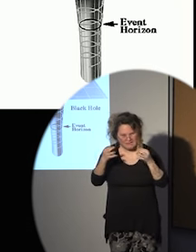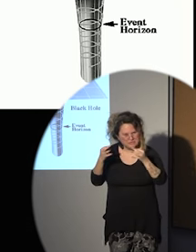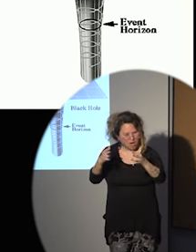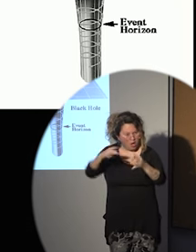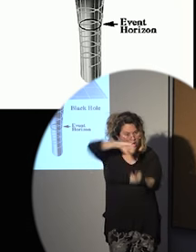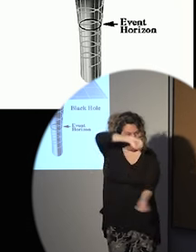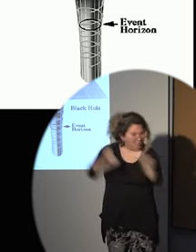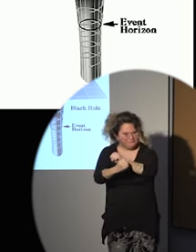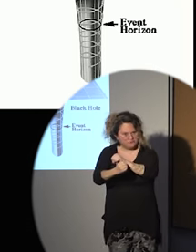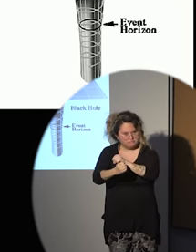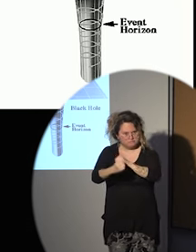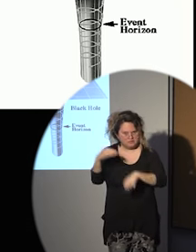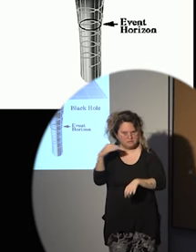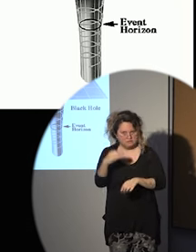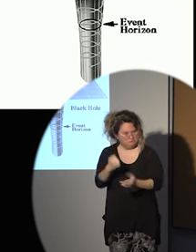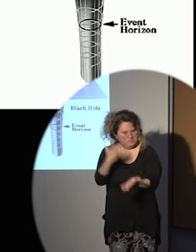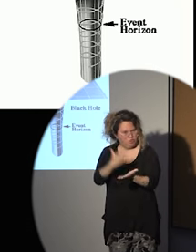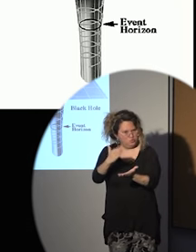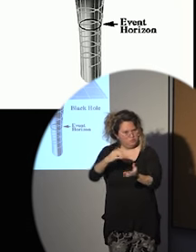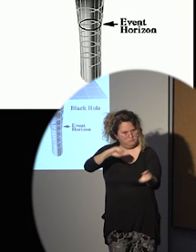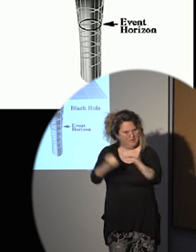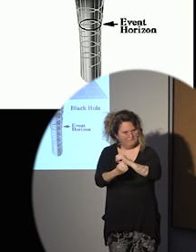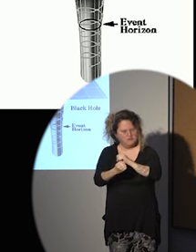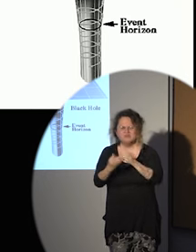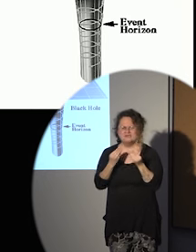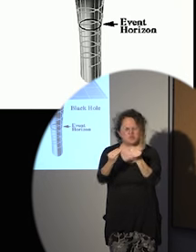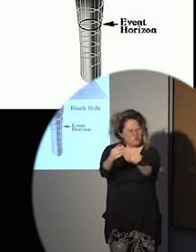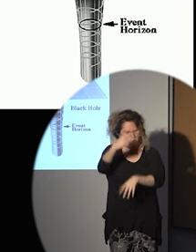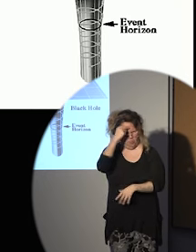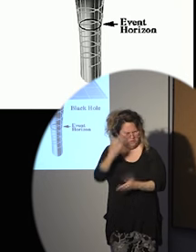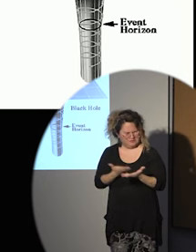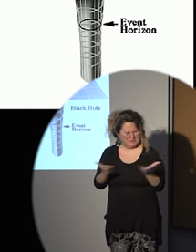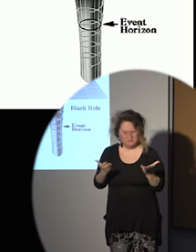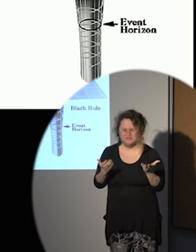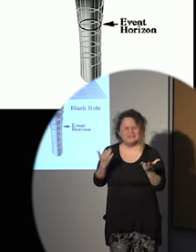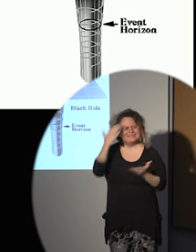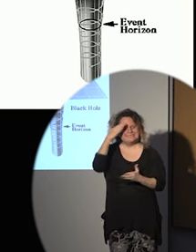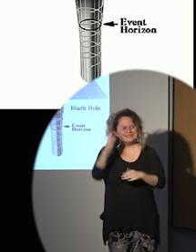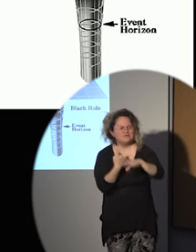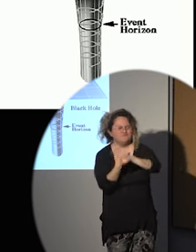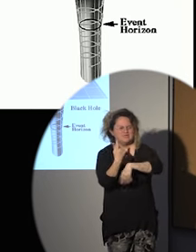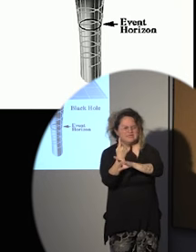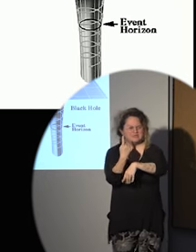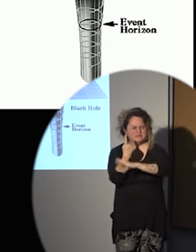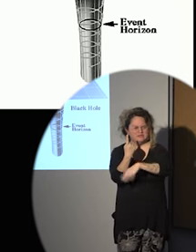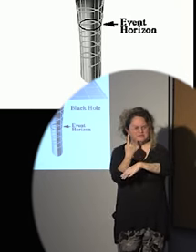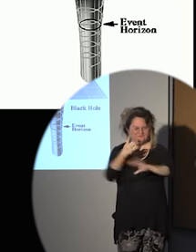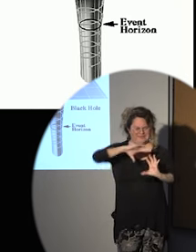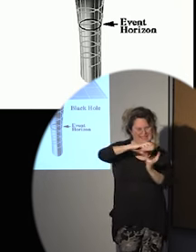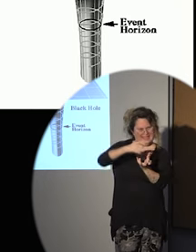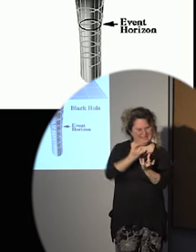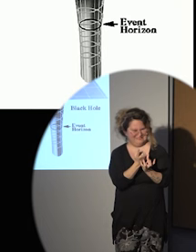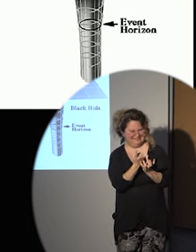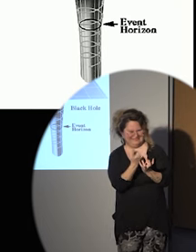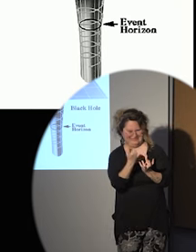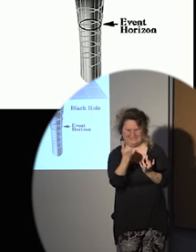Alors, c'est quelque chose que vous pouvez comprendre par une notion très simple. Vous savez que pour envoyer une fusée et que la fusée s'échappe de la Terre, il faut